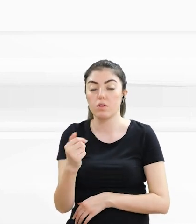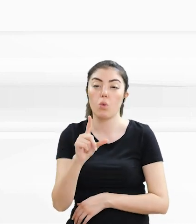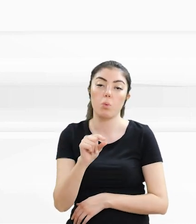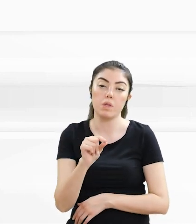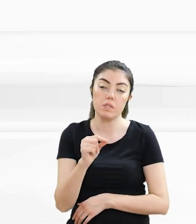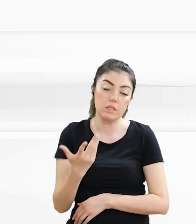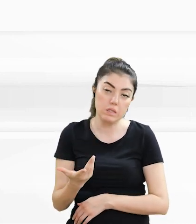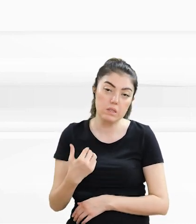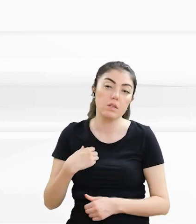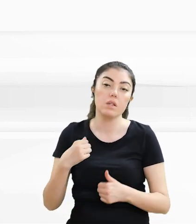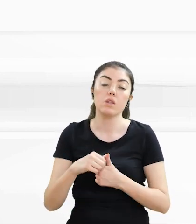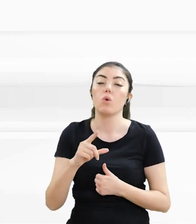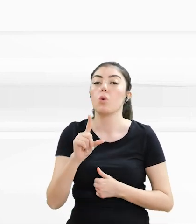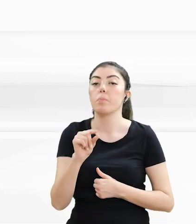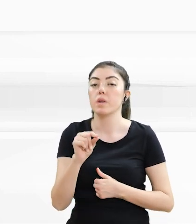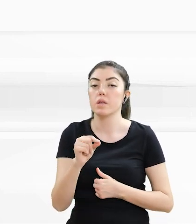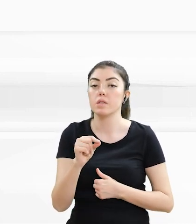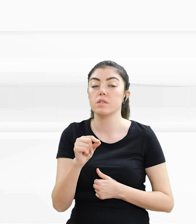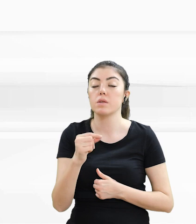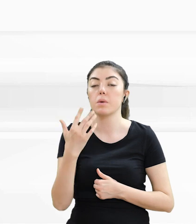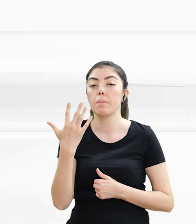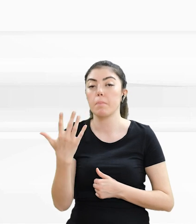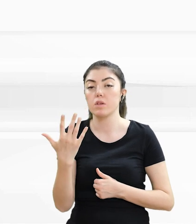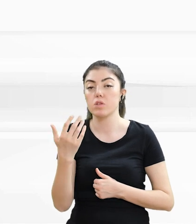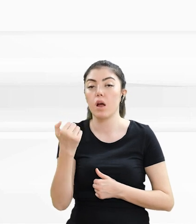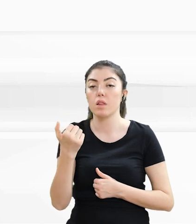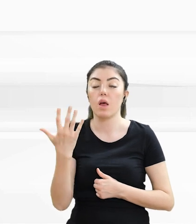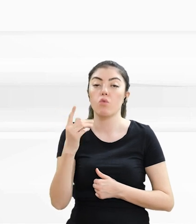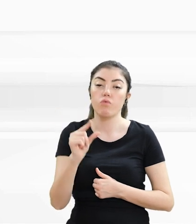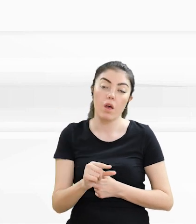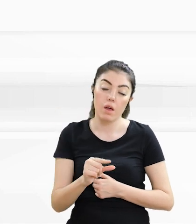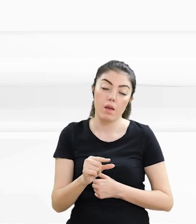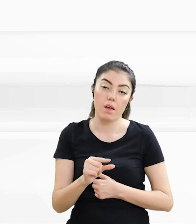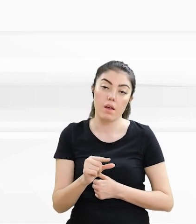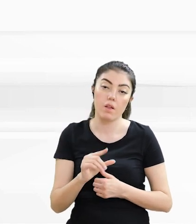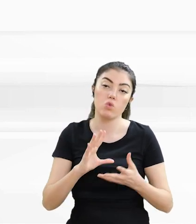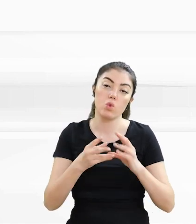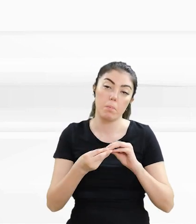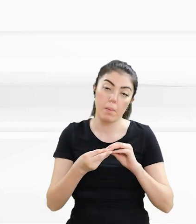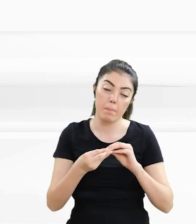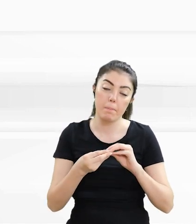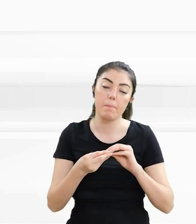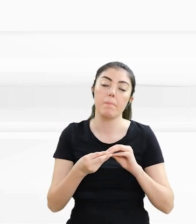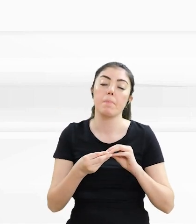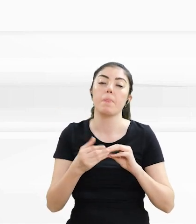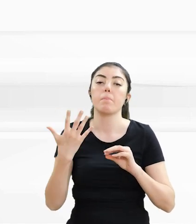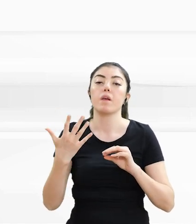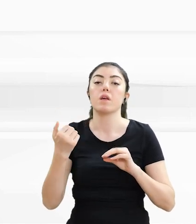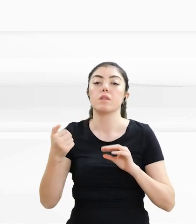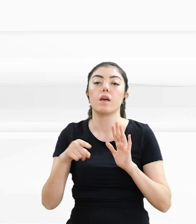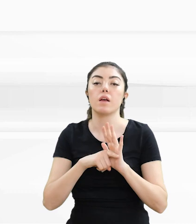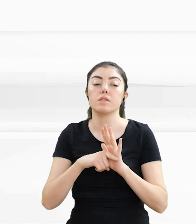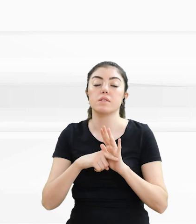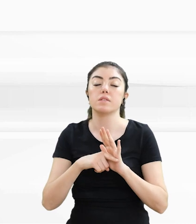6 ve 11 olacaktı yine 10 15 ve altından küçük 365 için farklı